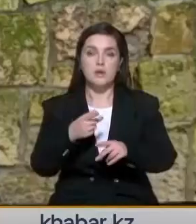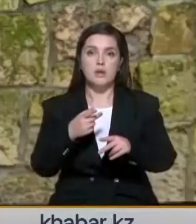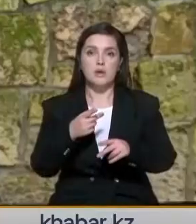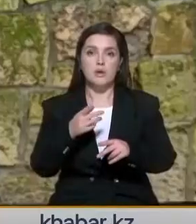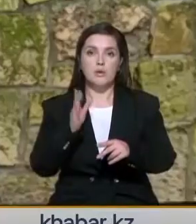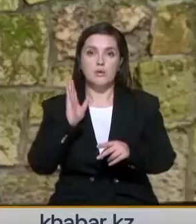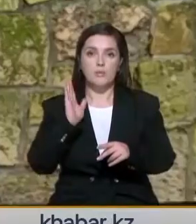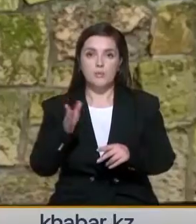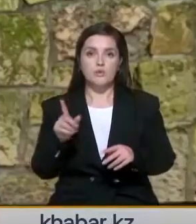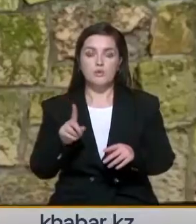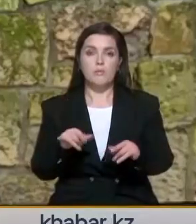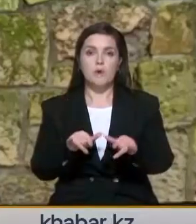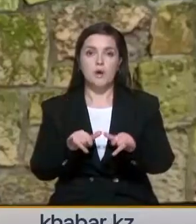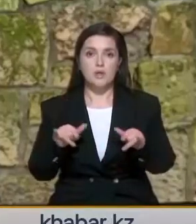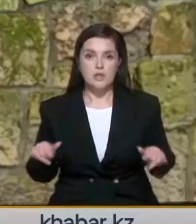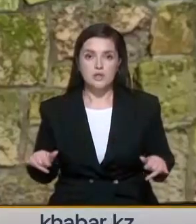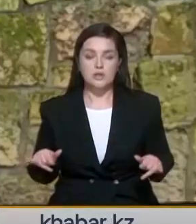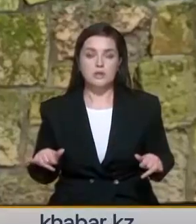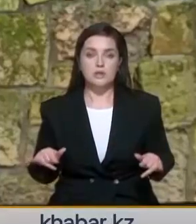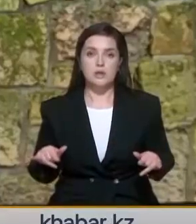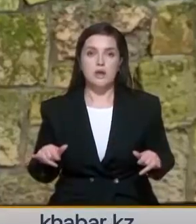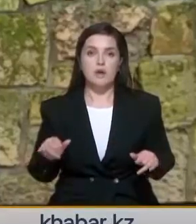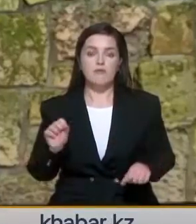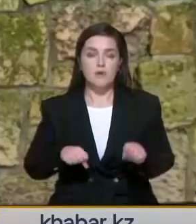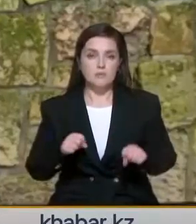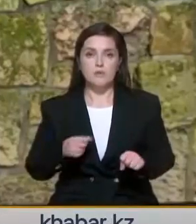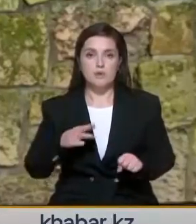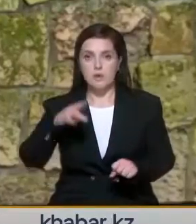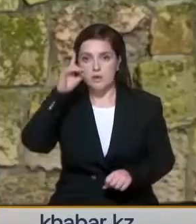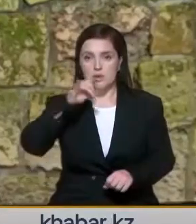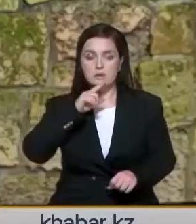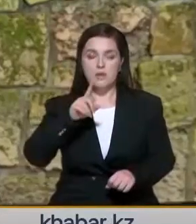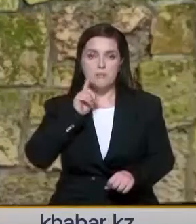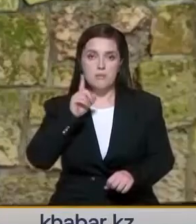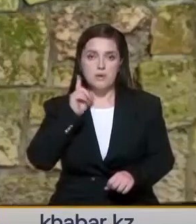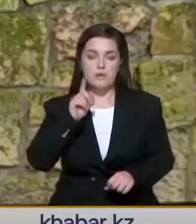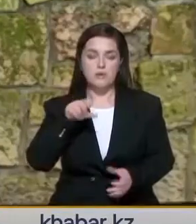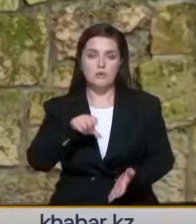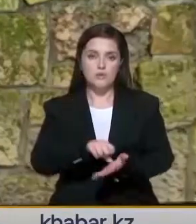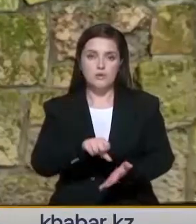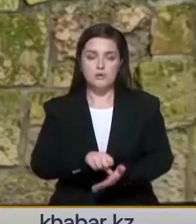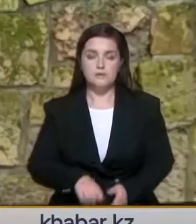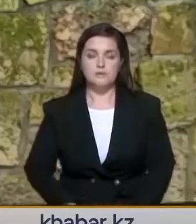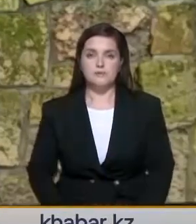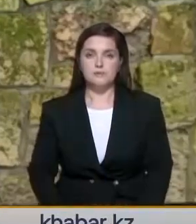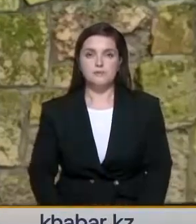заключается именно в том, чтобы расширить базу возможностей для казахстанской молодежи участия в международных проектах.